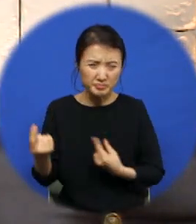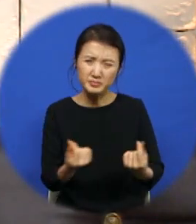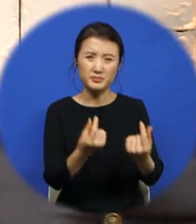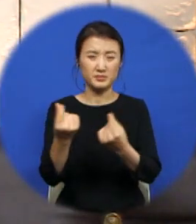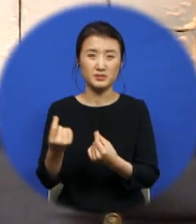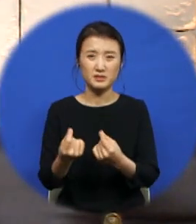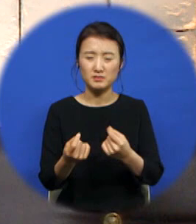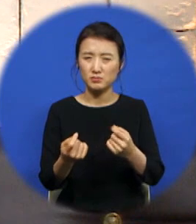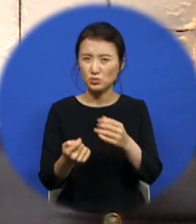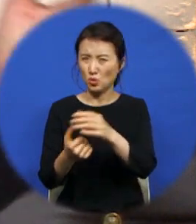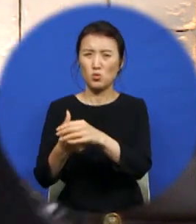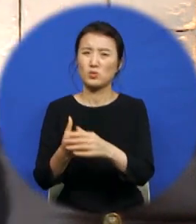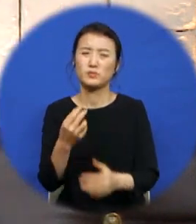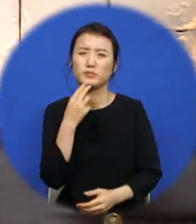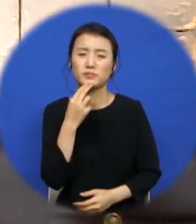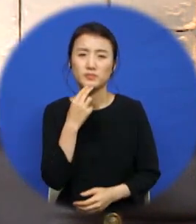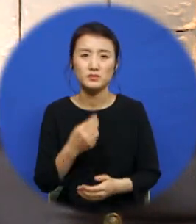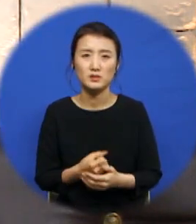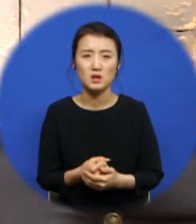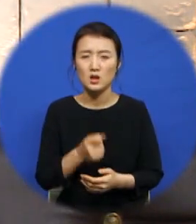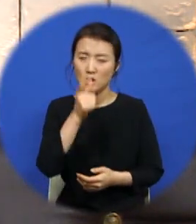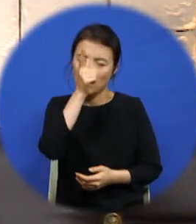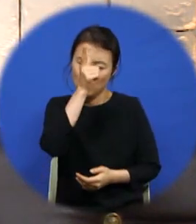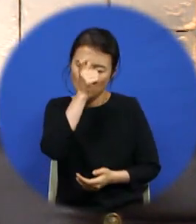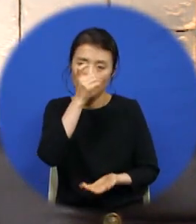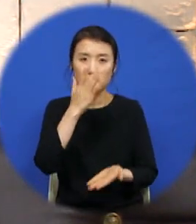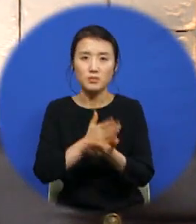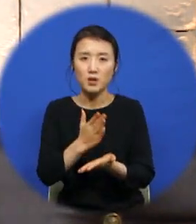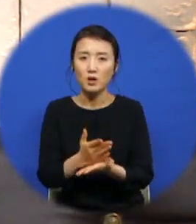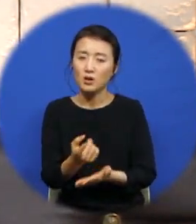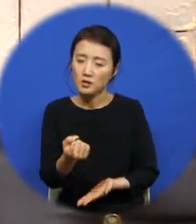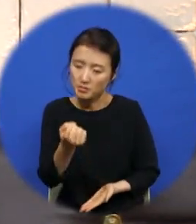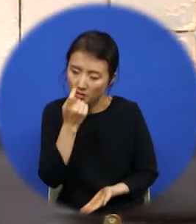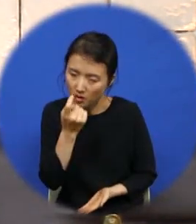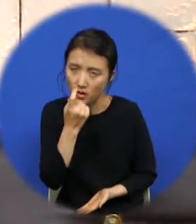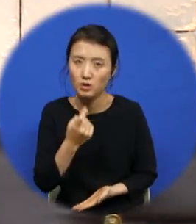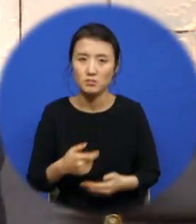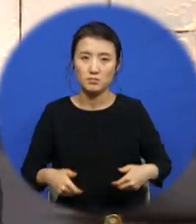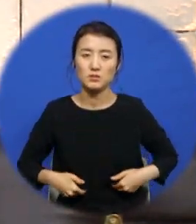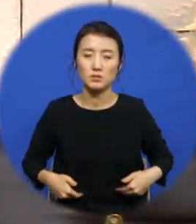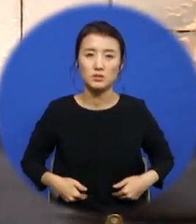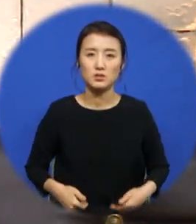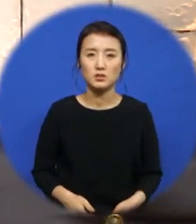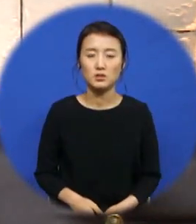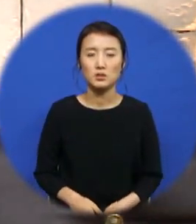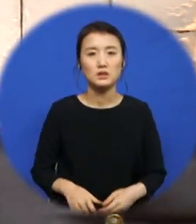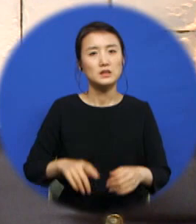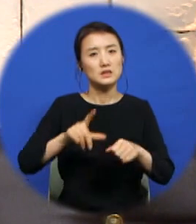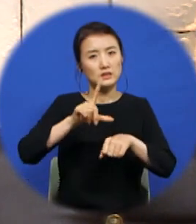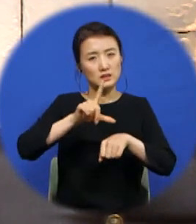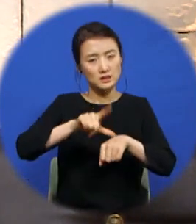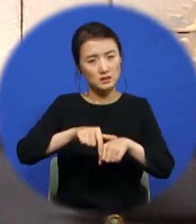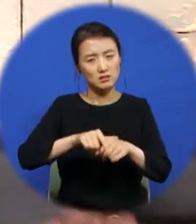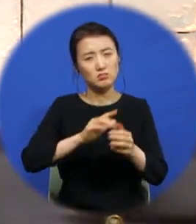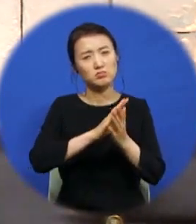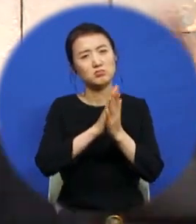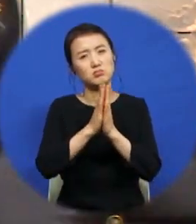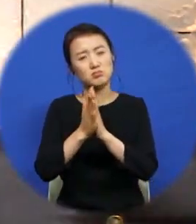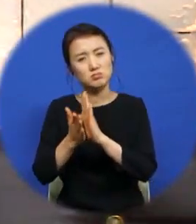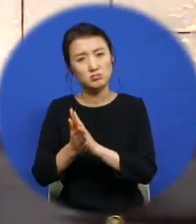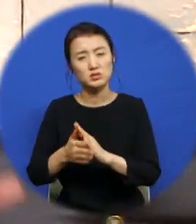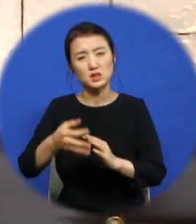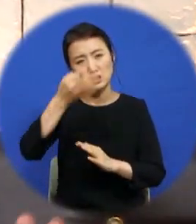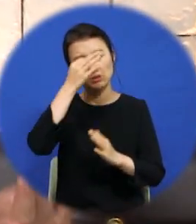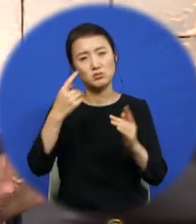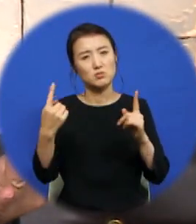그쵸 그러자 그 고집부리지 말고 시대가 바뀌고 환경이 바뀌고 기술이 바뀌면 자꾸